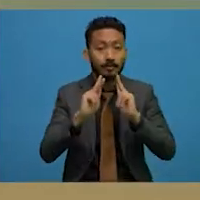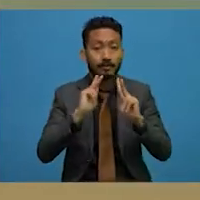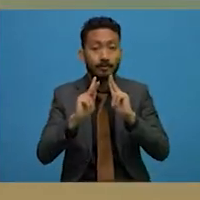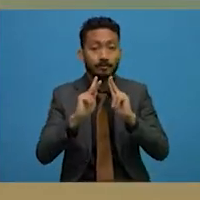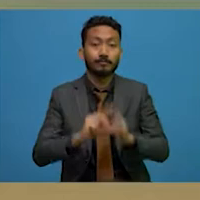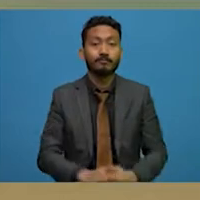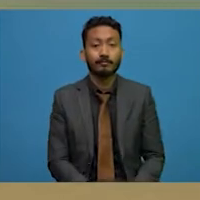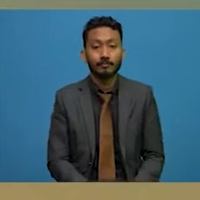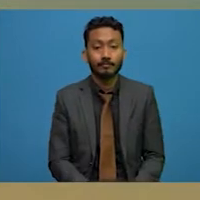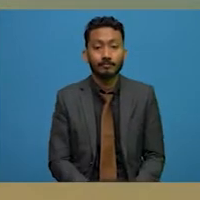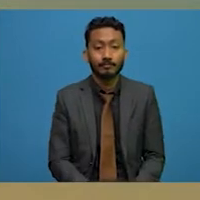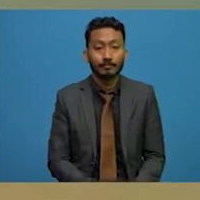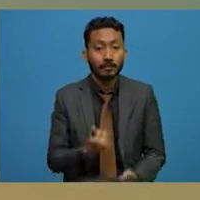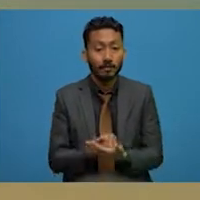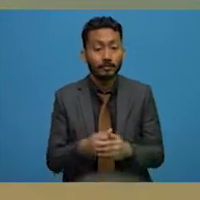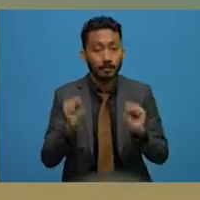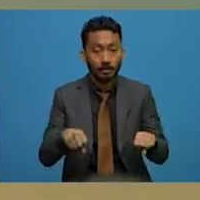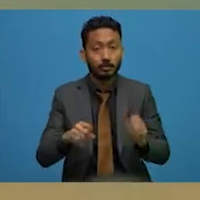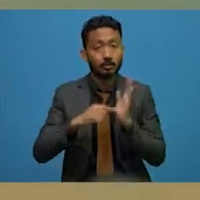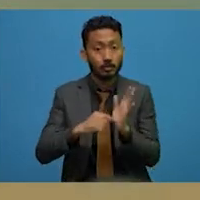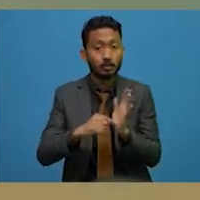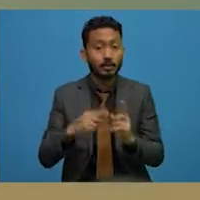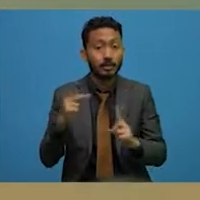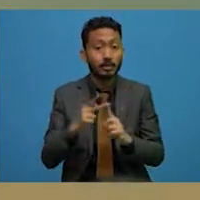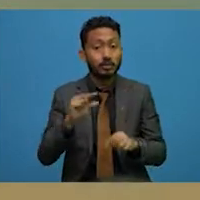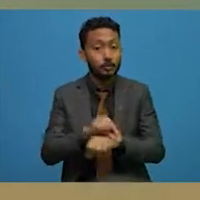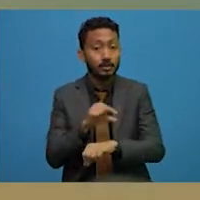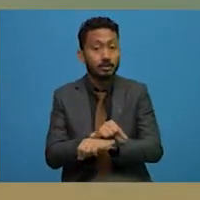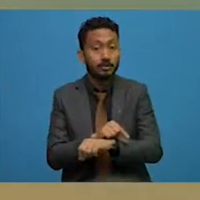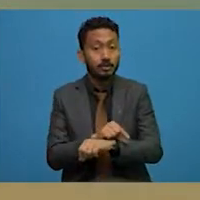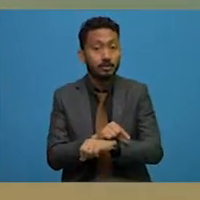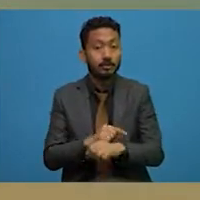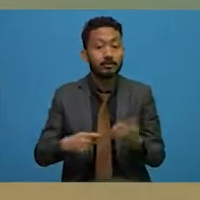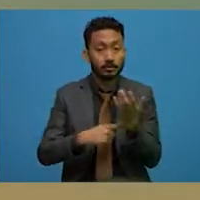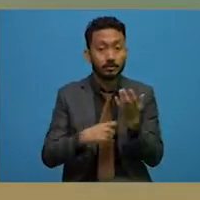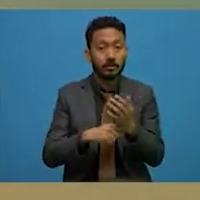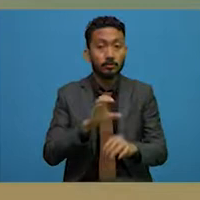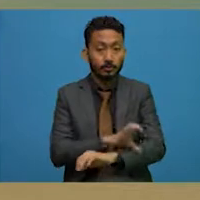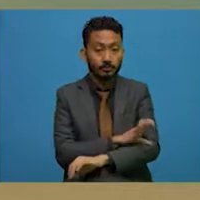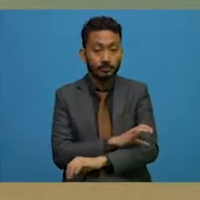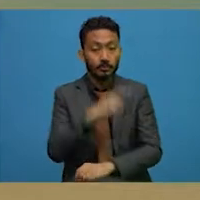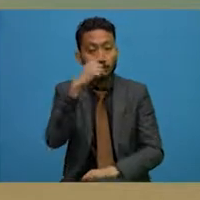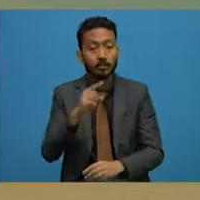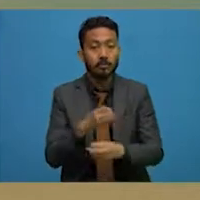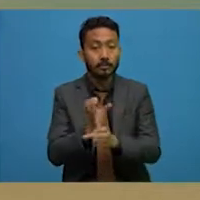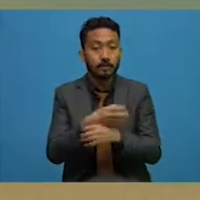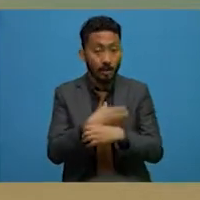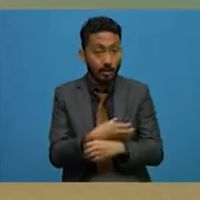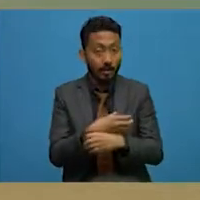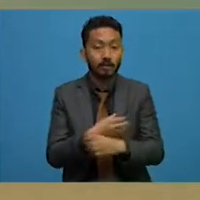komunikasi. Multimedia juga boleh merujuk kepada penggunaan teknologi komputer untuk